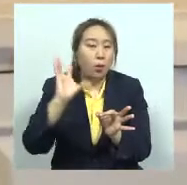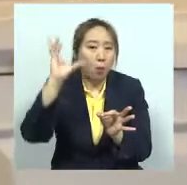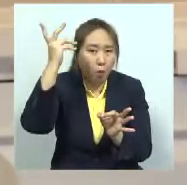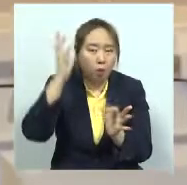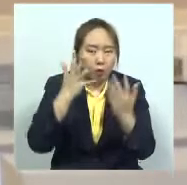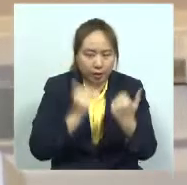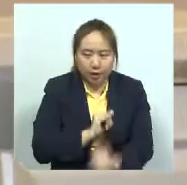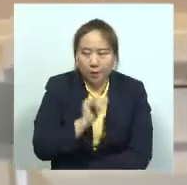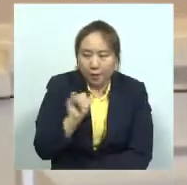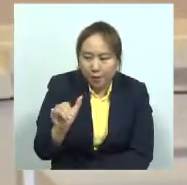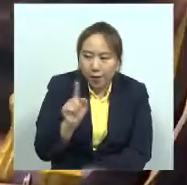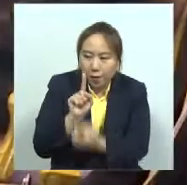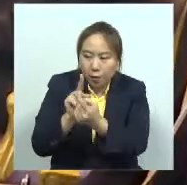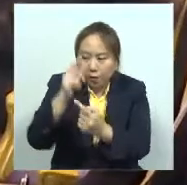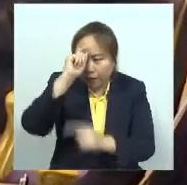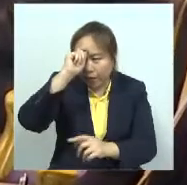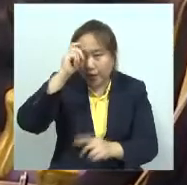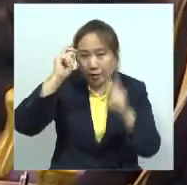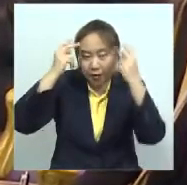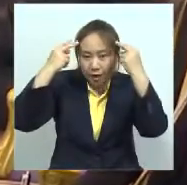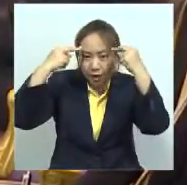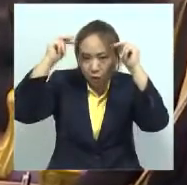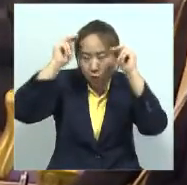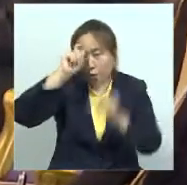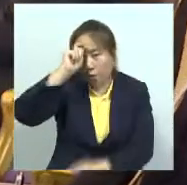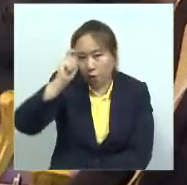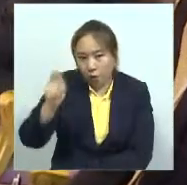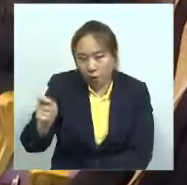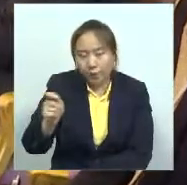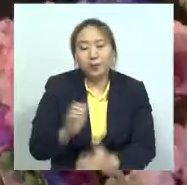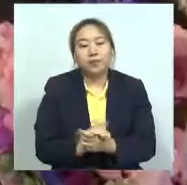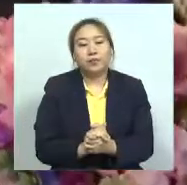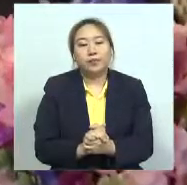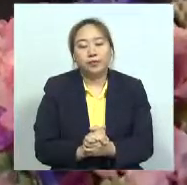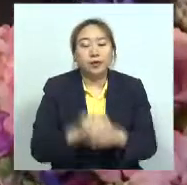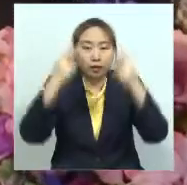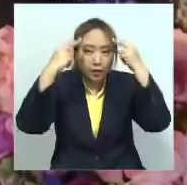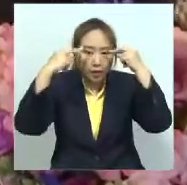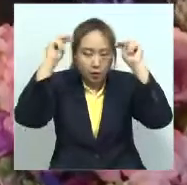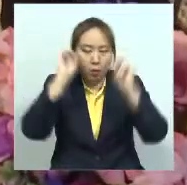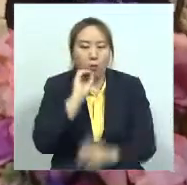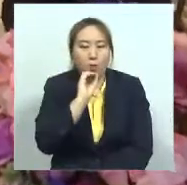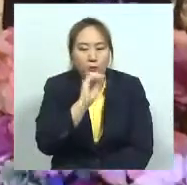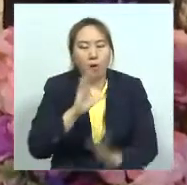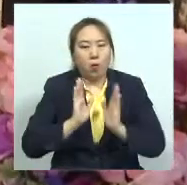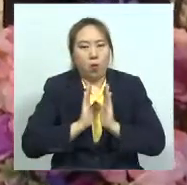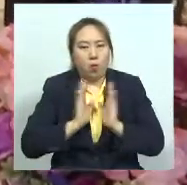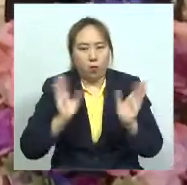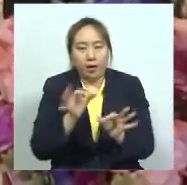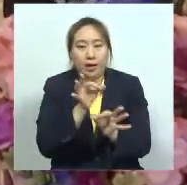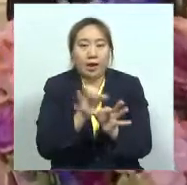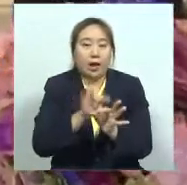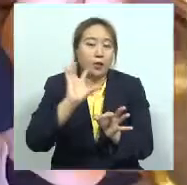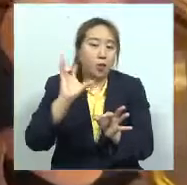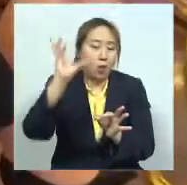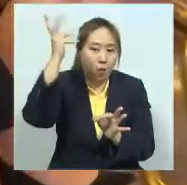คะก็เดินทางเข้ามาเยี่ยมคารวะพลเอกประยุทธ์จันทร์โอชานายกรัฐมนตรีโดยนายกรัฐมนตรีได้กล่าวขอบคุณธนาคารโล